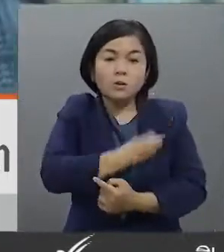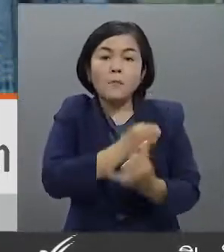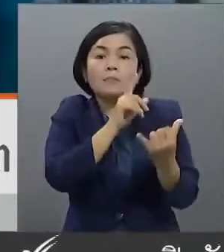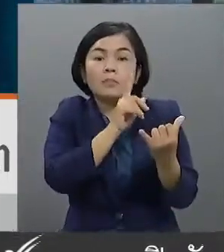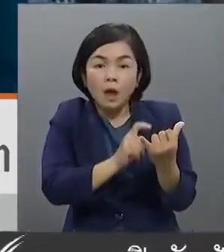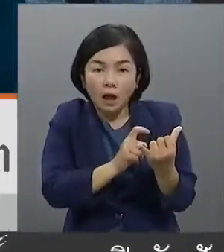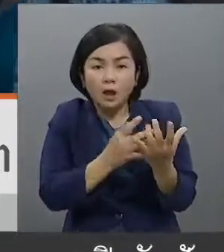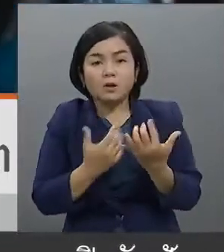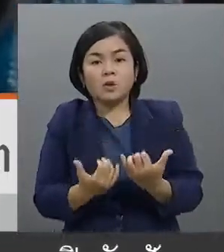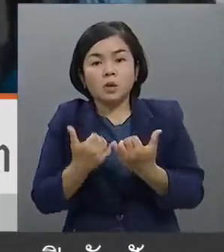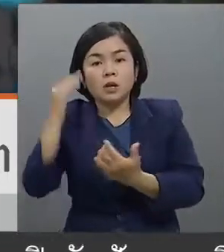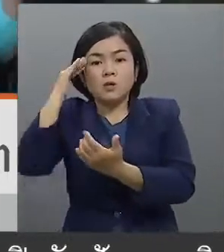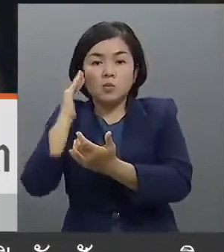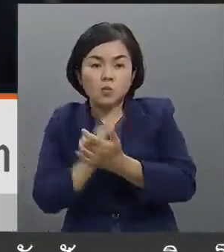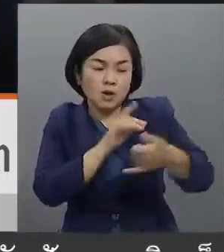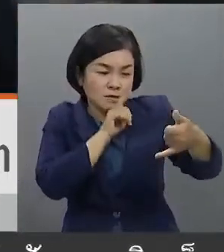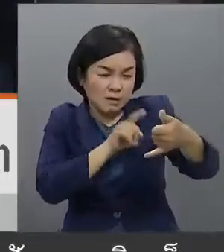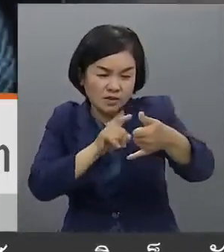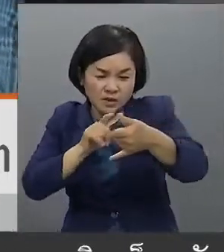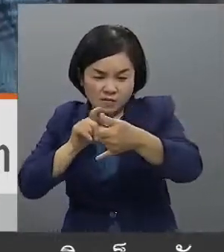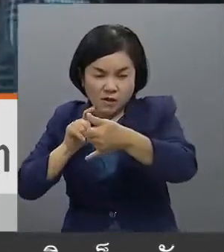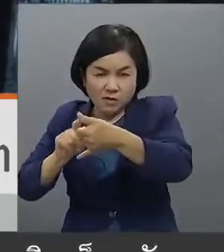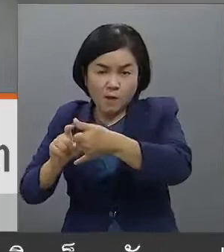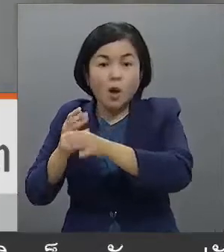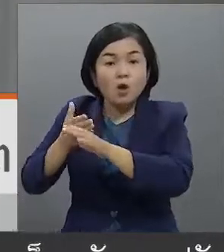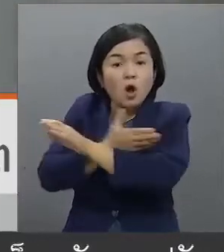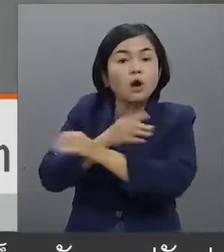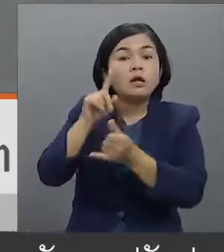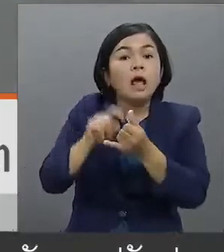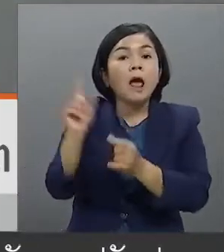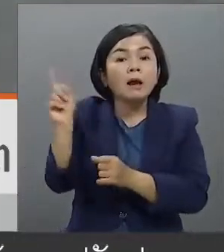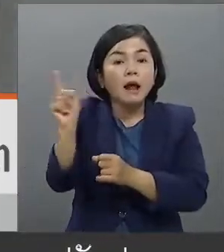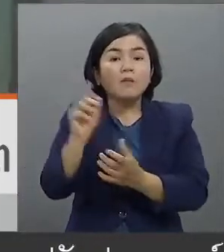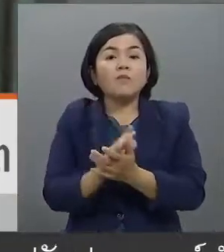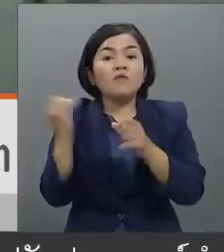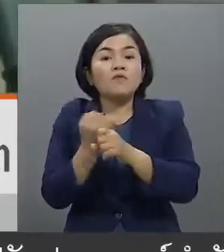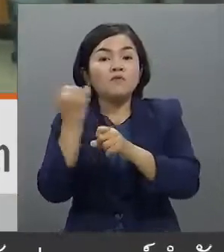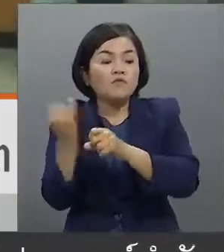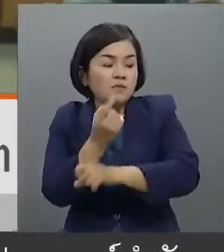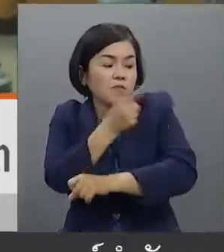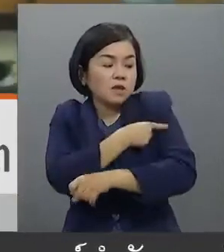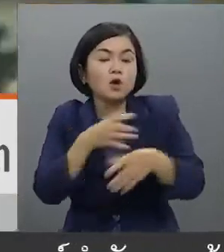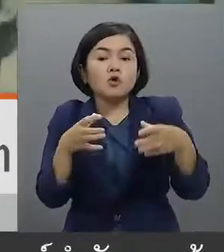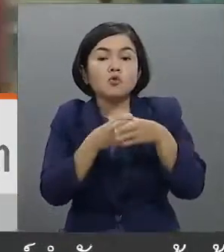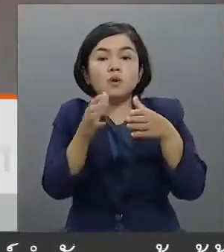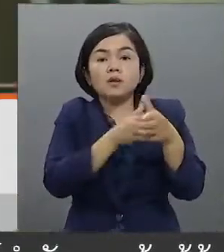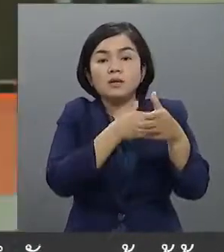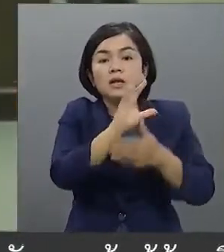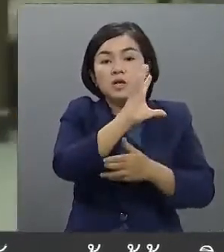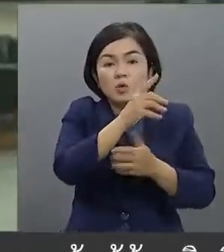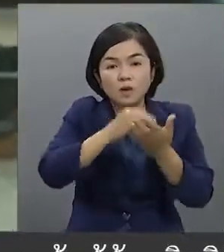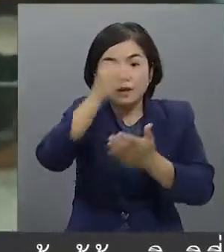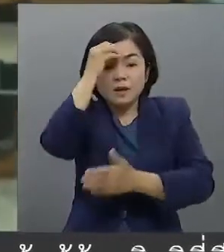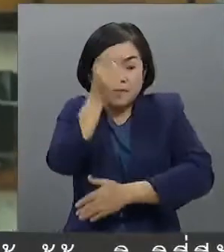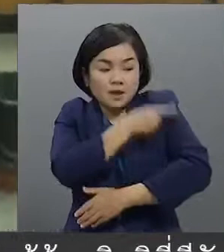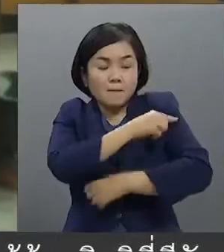นี่ยทราบว่าในวันเกิดเหตุค่ะก็มีการไปซ้อมเชียร์ลีดเดอร์ของกลุ่มสีชมพูมีรุ่นน้องปี1จำนวน11คนและ